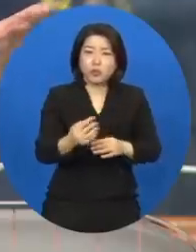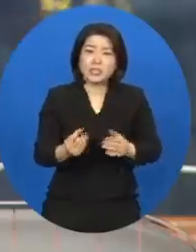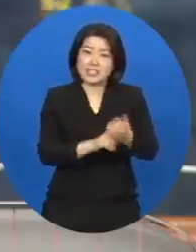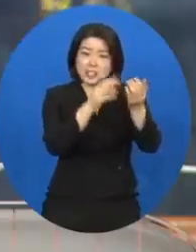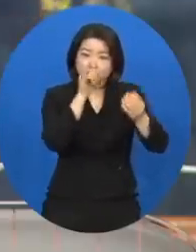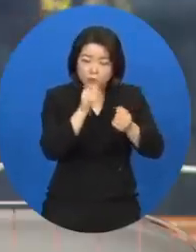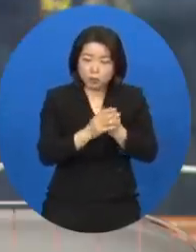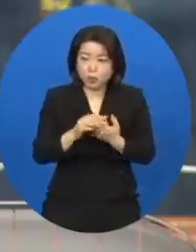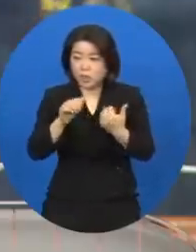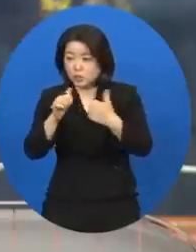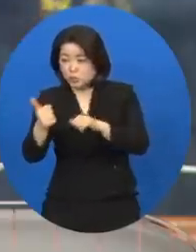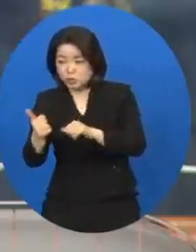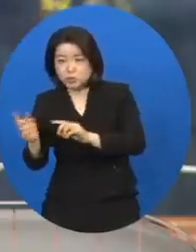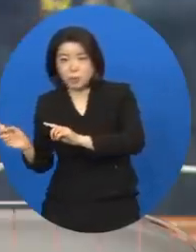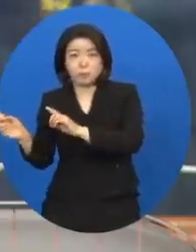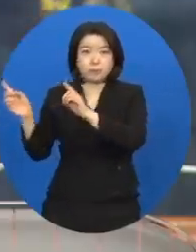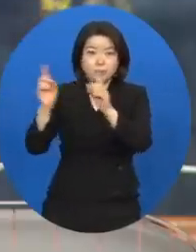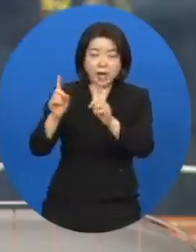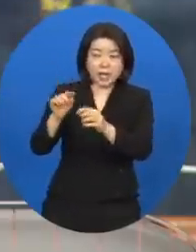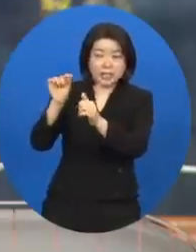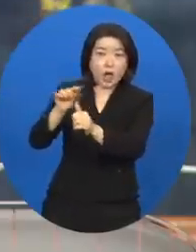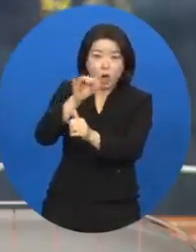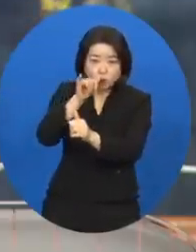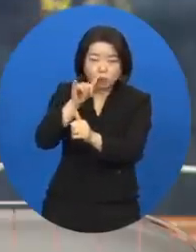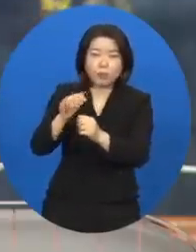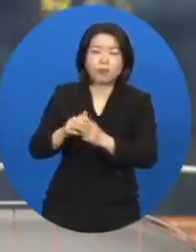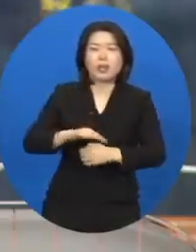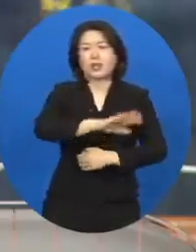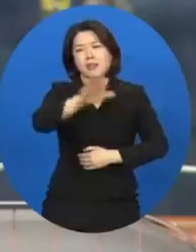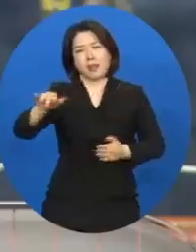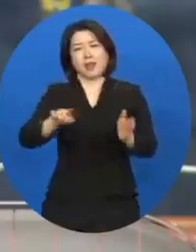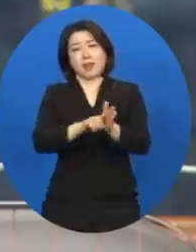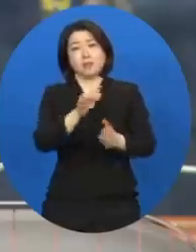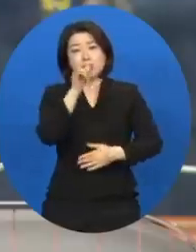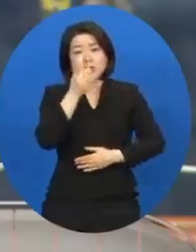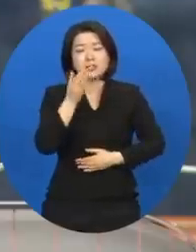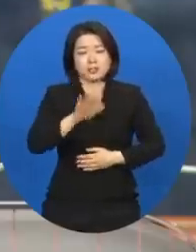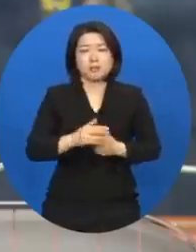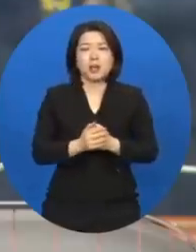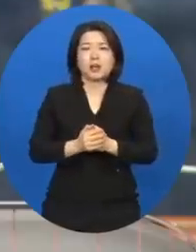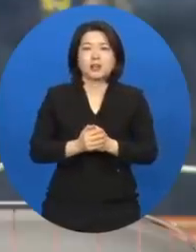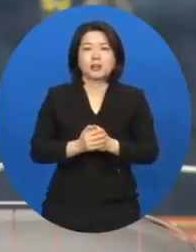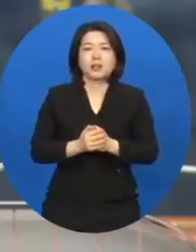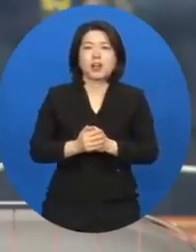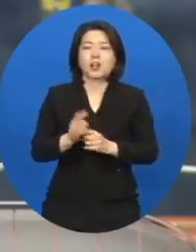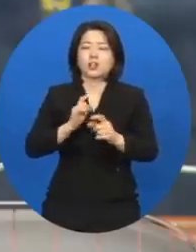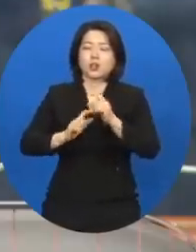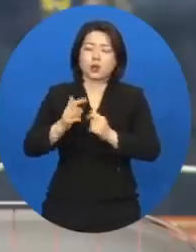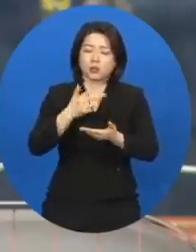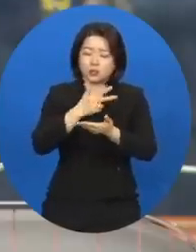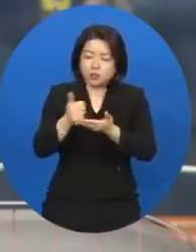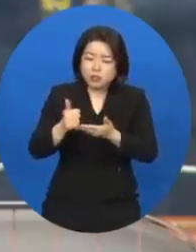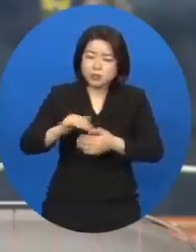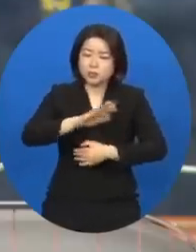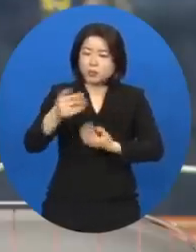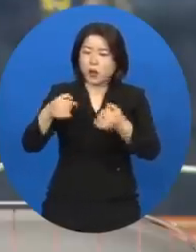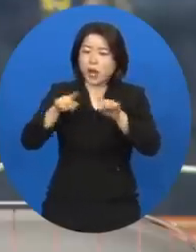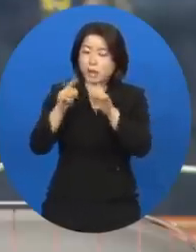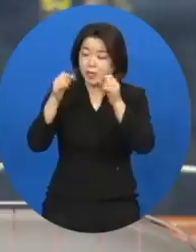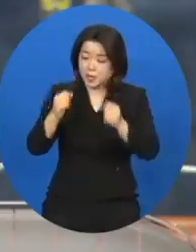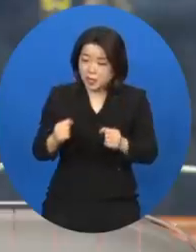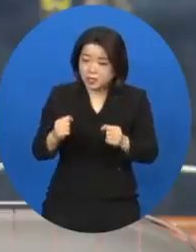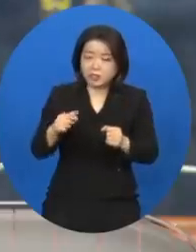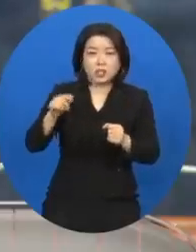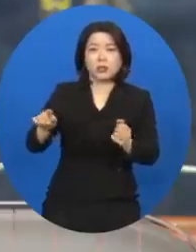살리셨고 다 우리가 믿는 거지만, 주님이 우리와 함께 계시다는 게 믿어지지 않으면 그건